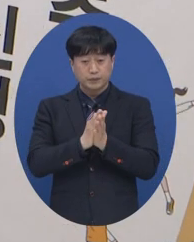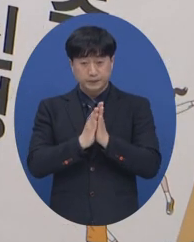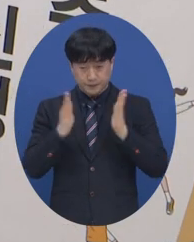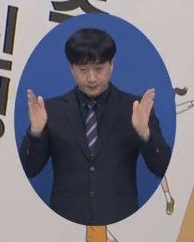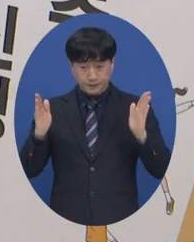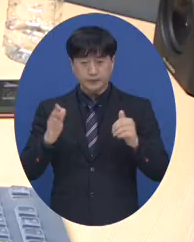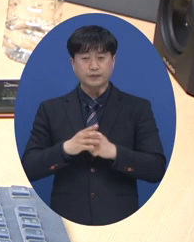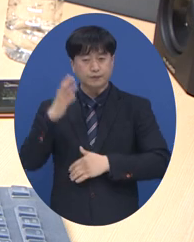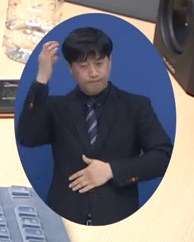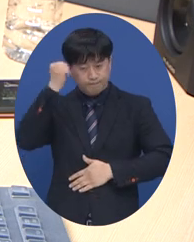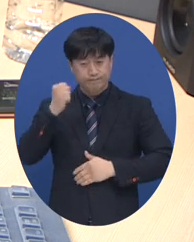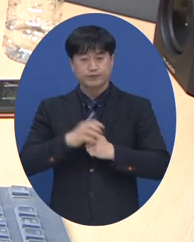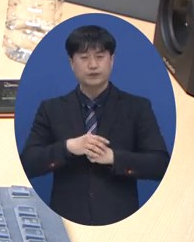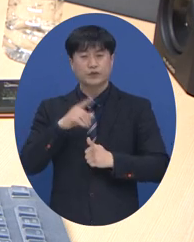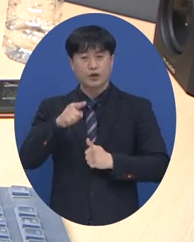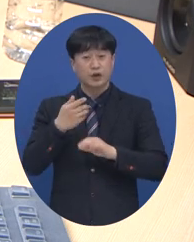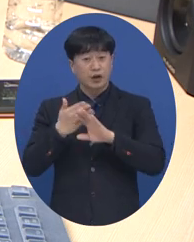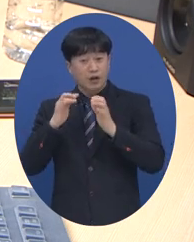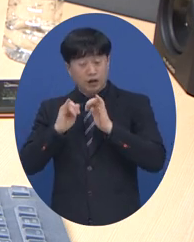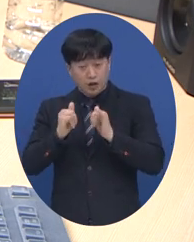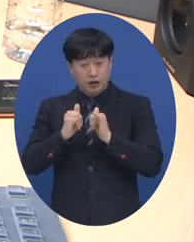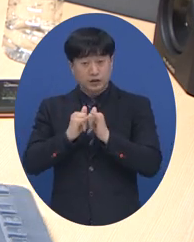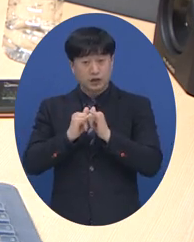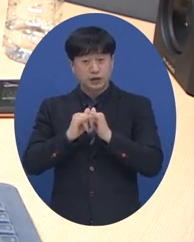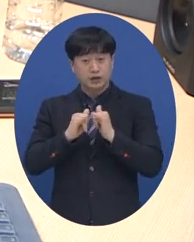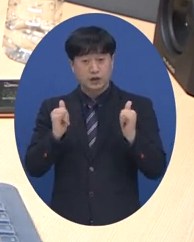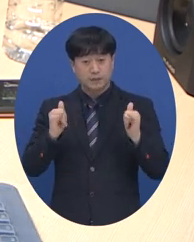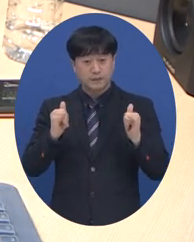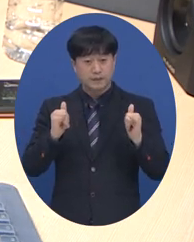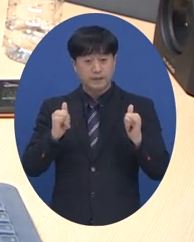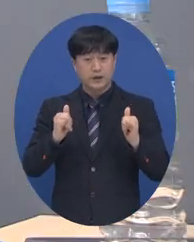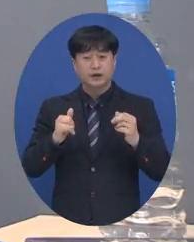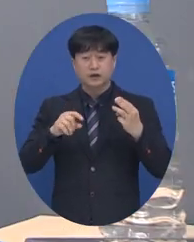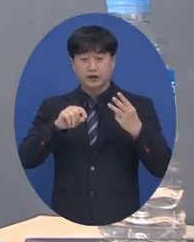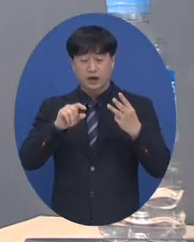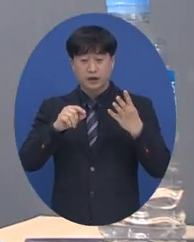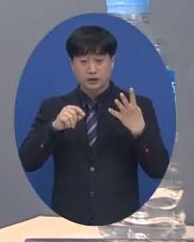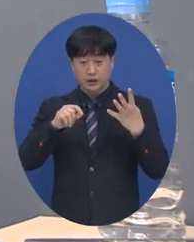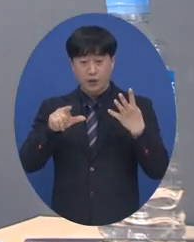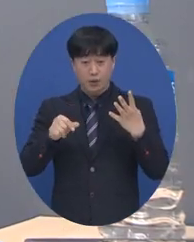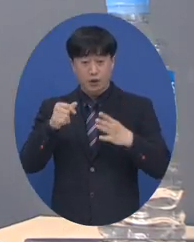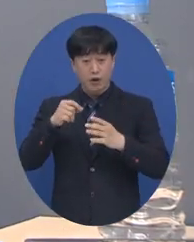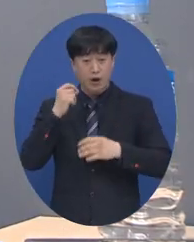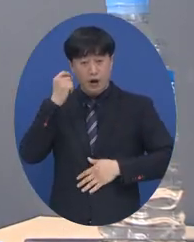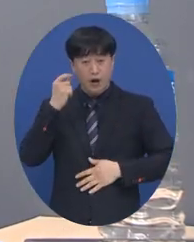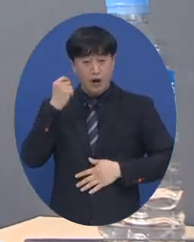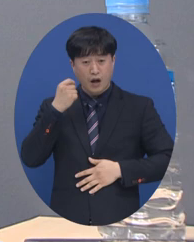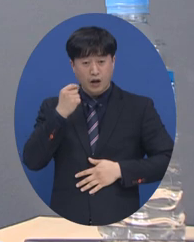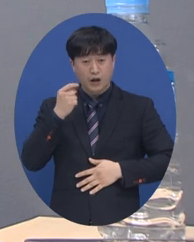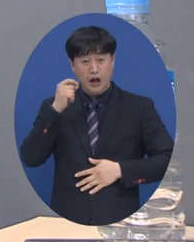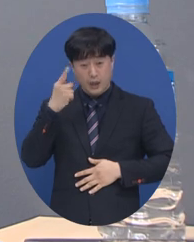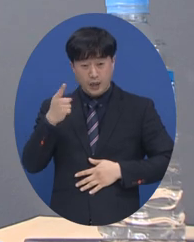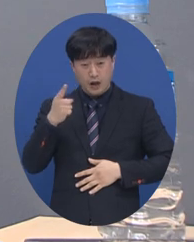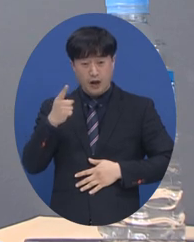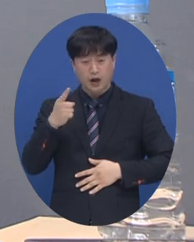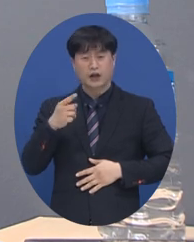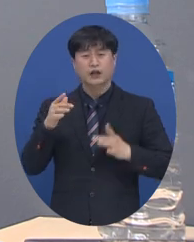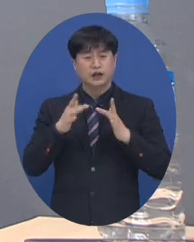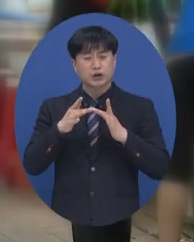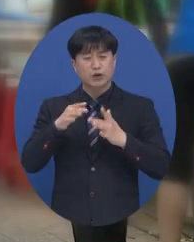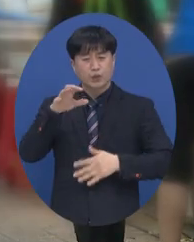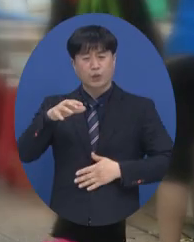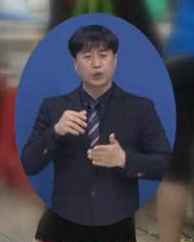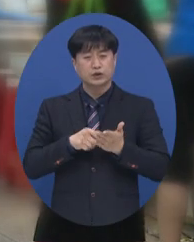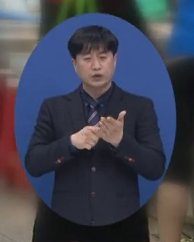같습니다 여기에 외국인의 경우는 4월 한 달이 신청 기관으로 온라인과 현장 신청 모두 이때 가능합니다